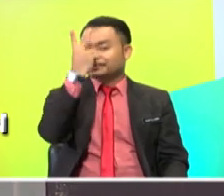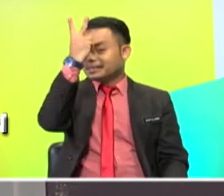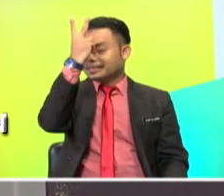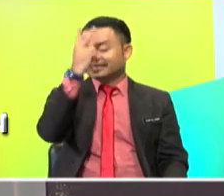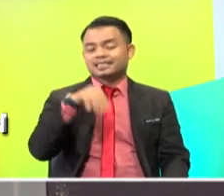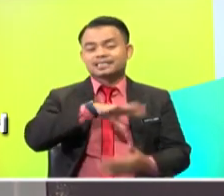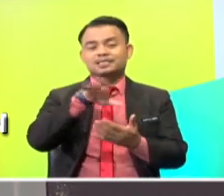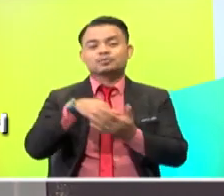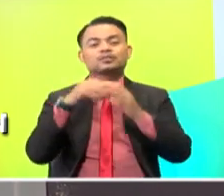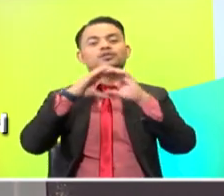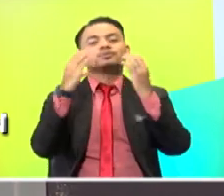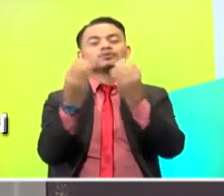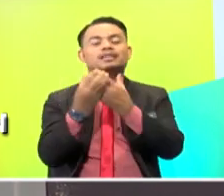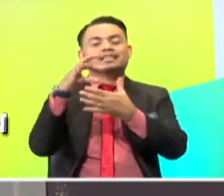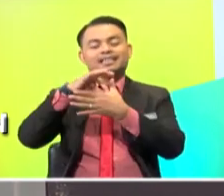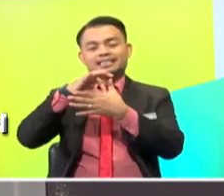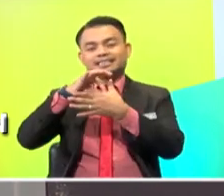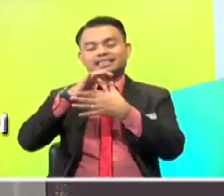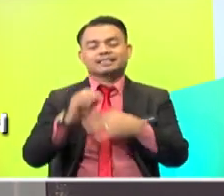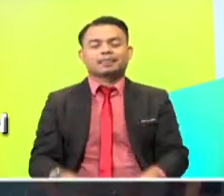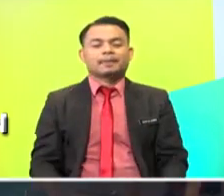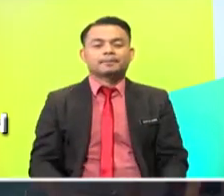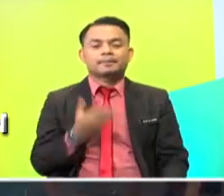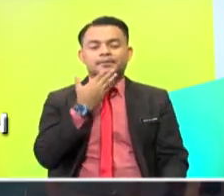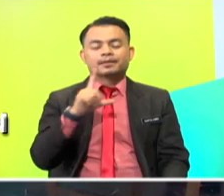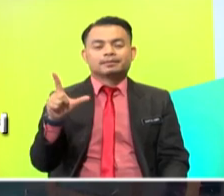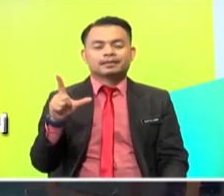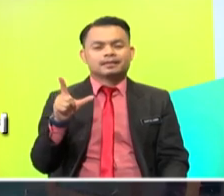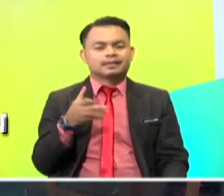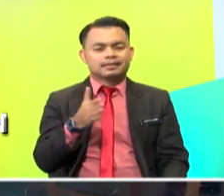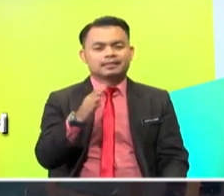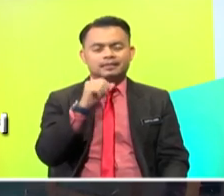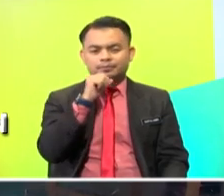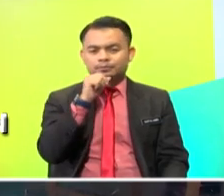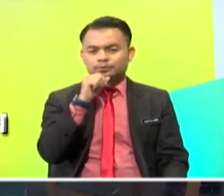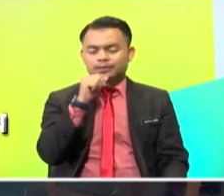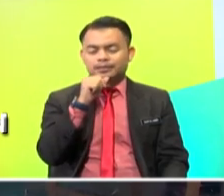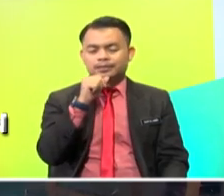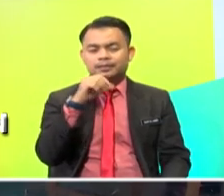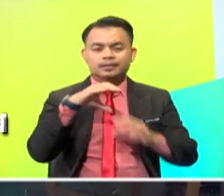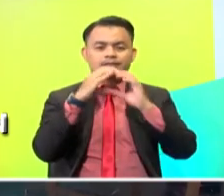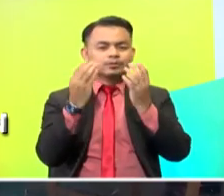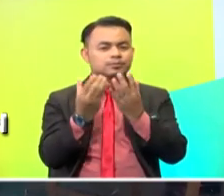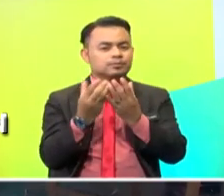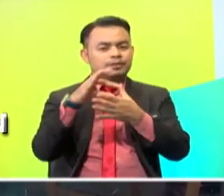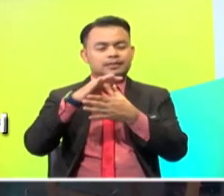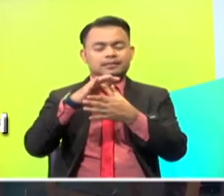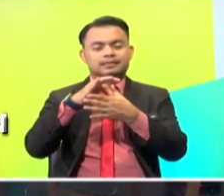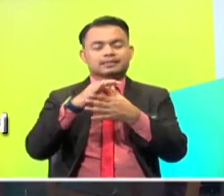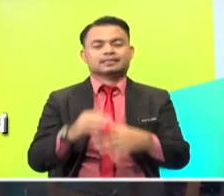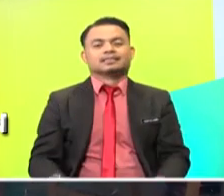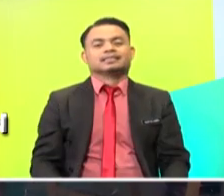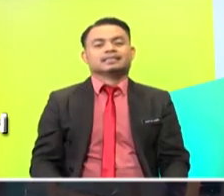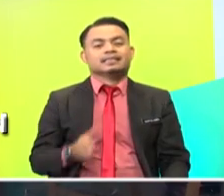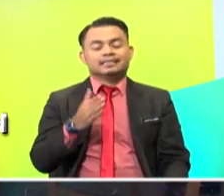semua kumpulan daging oke baiklah Cikgu ikan takyu cek Hai bukan kumpulan game kumpulan ikan dan